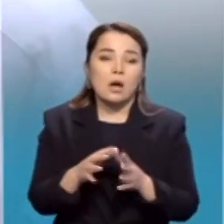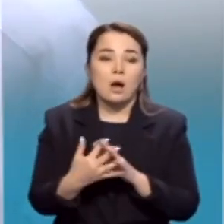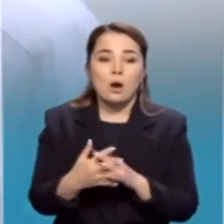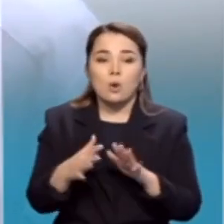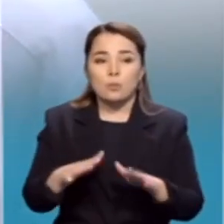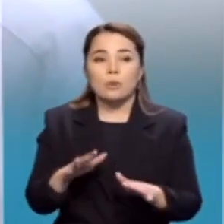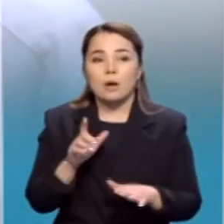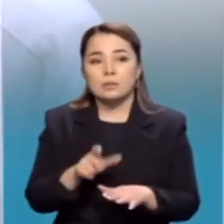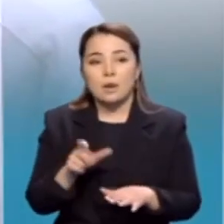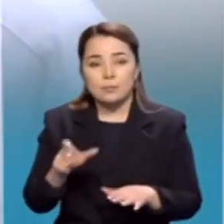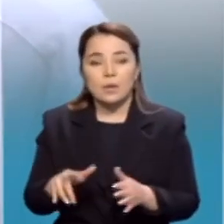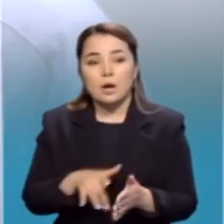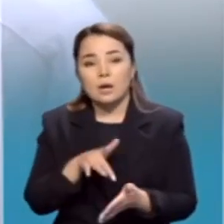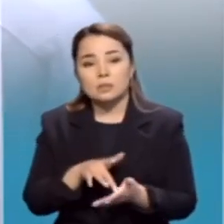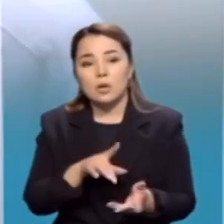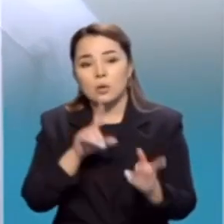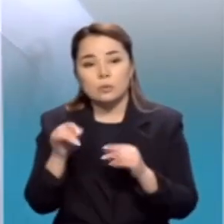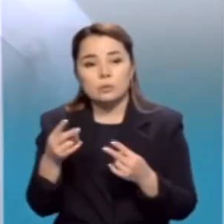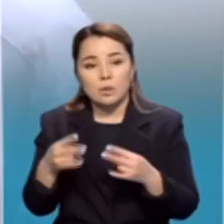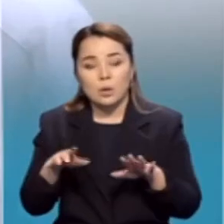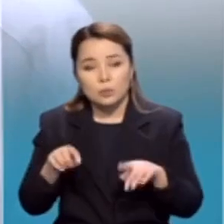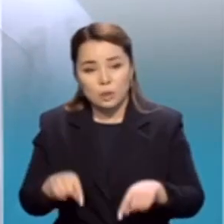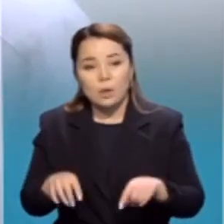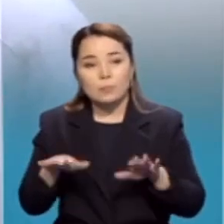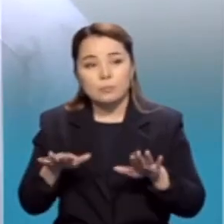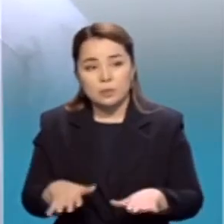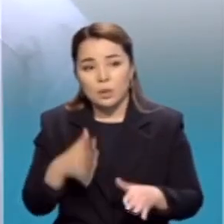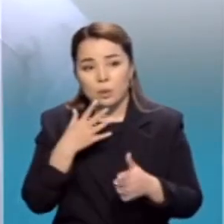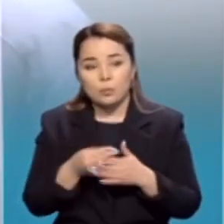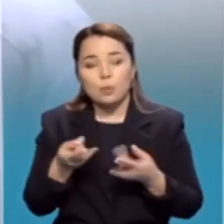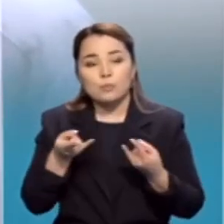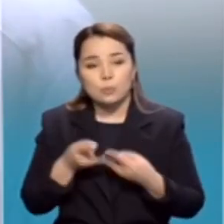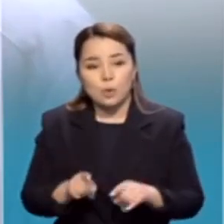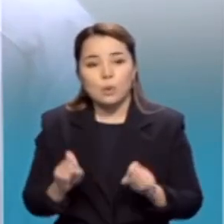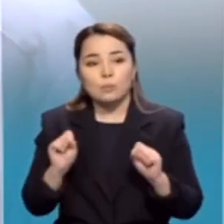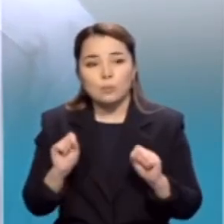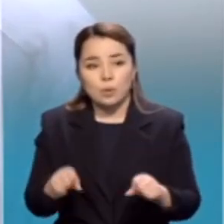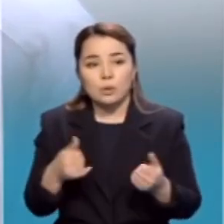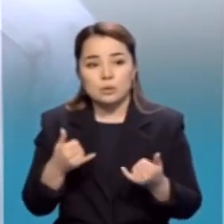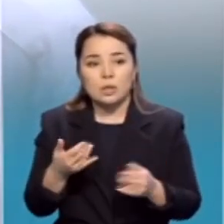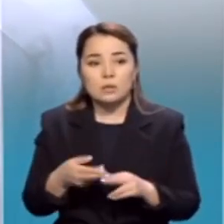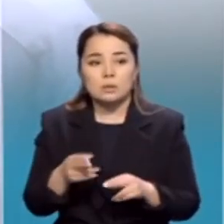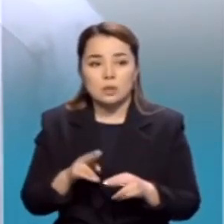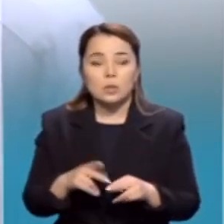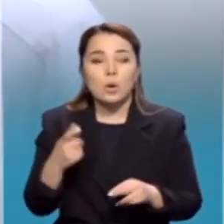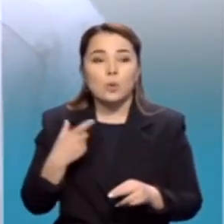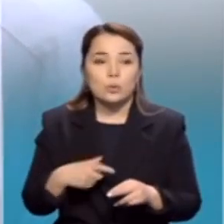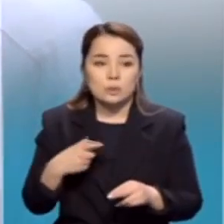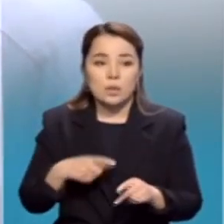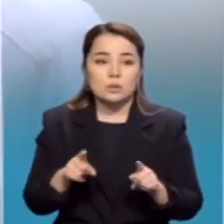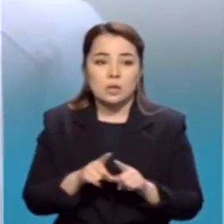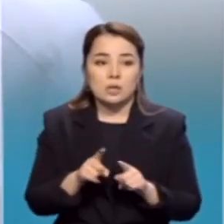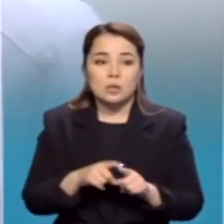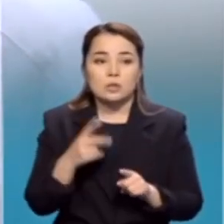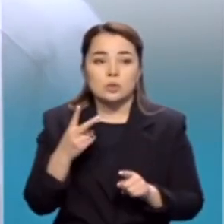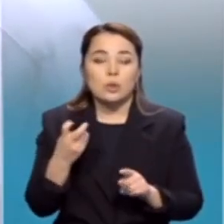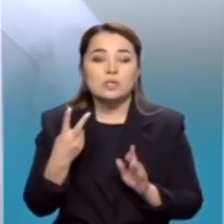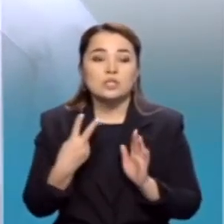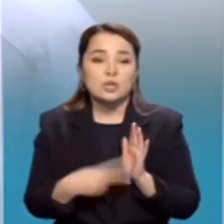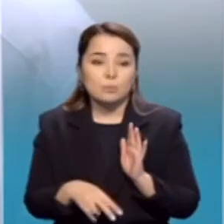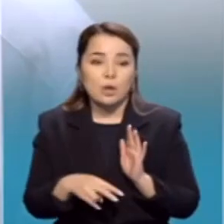ауылдық адамдарды қалаға жөнелтпей осында өзімізде босандырамыз. Оның өзіне 270